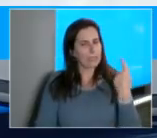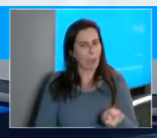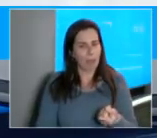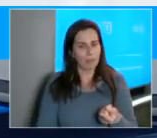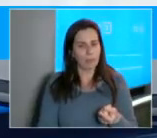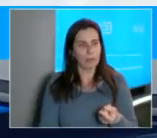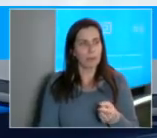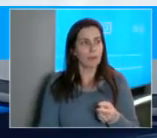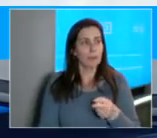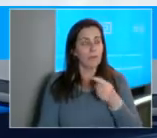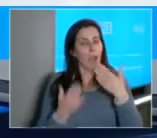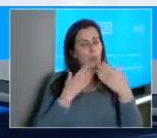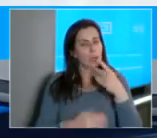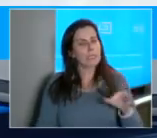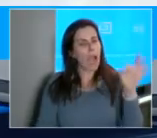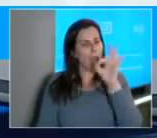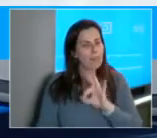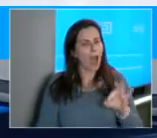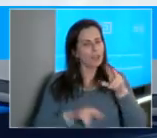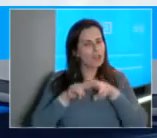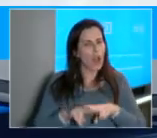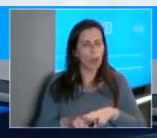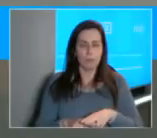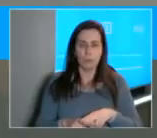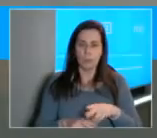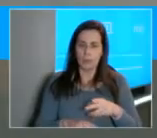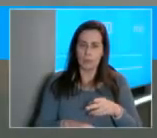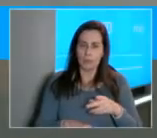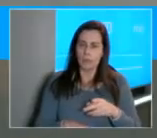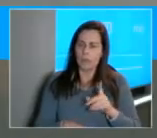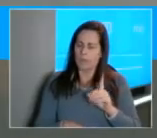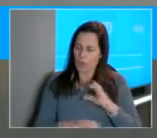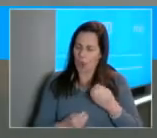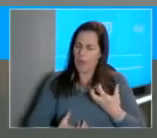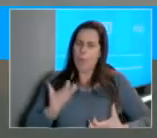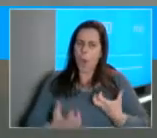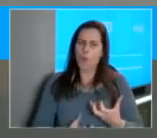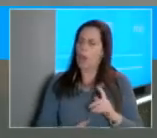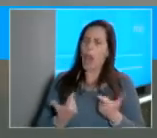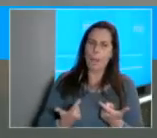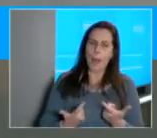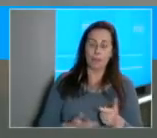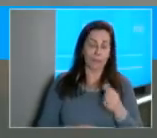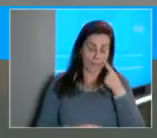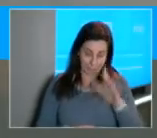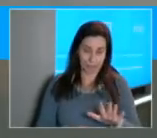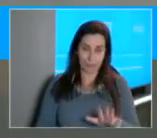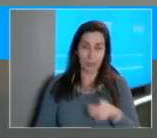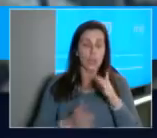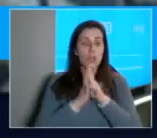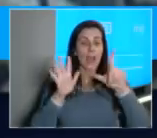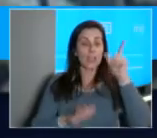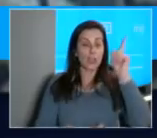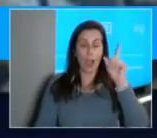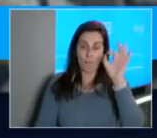משמעותי, והדיון הזה עדיין מלווה אותנו ומעורר כאלה אמוציות. למה? כי, תראי, קודם כל, זה 17